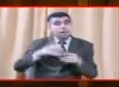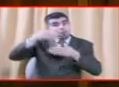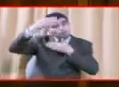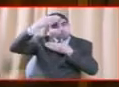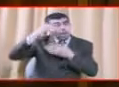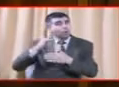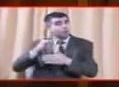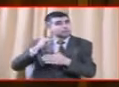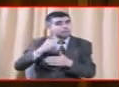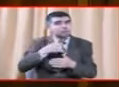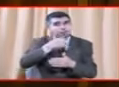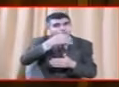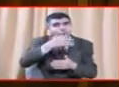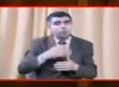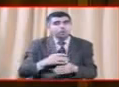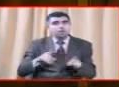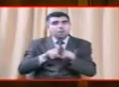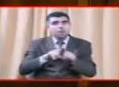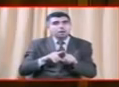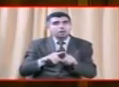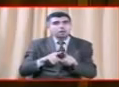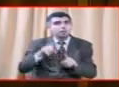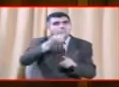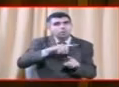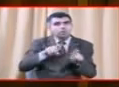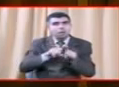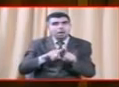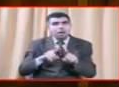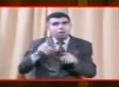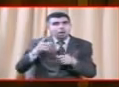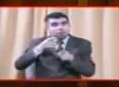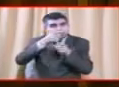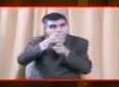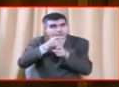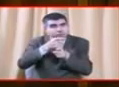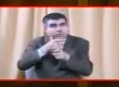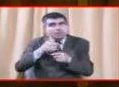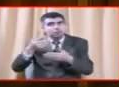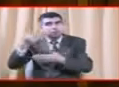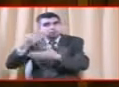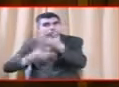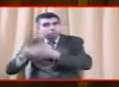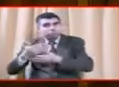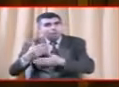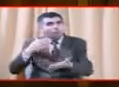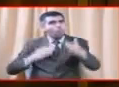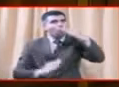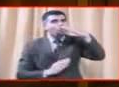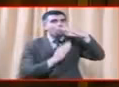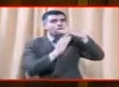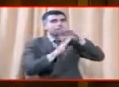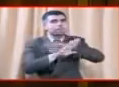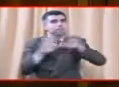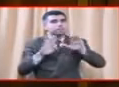أكدنا دائما سيتعامل الند بالند في كل القضايا المرتبطة بسيادته